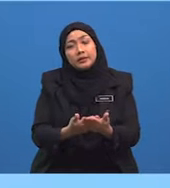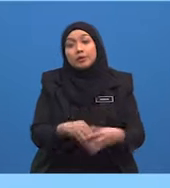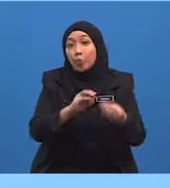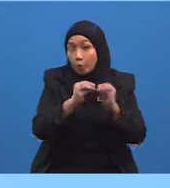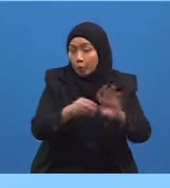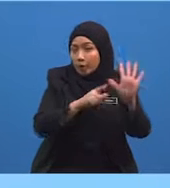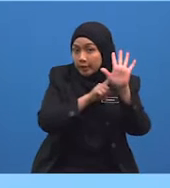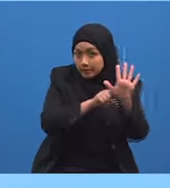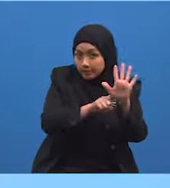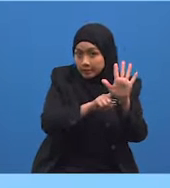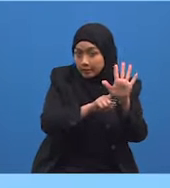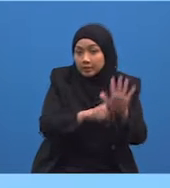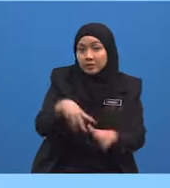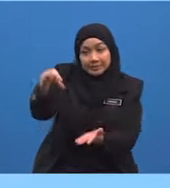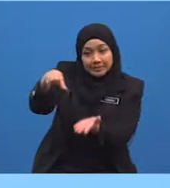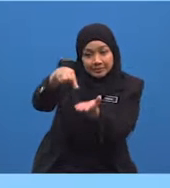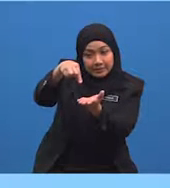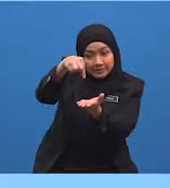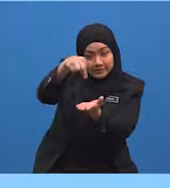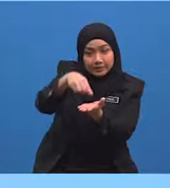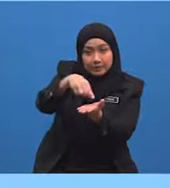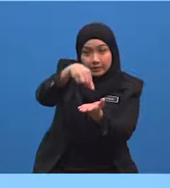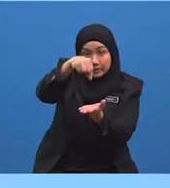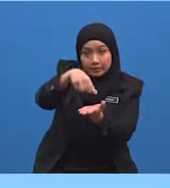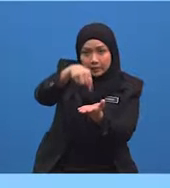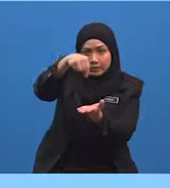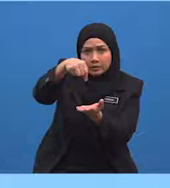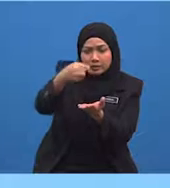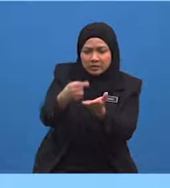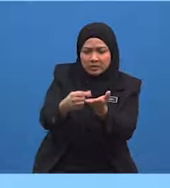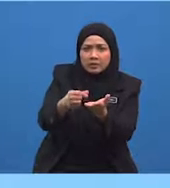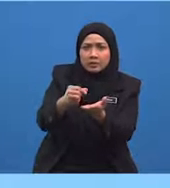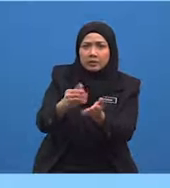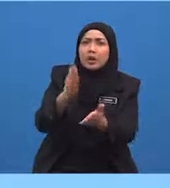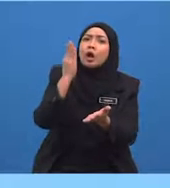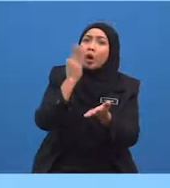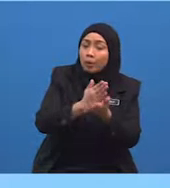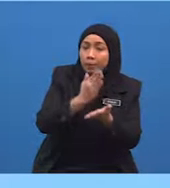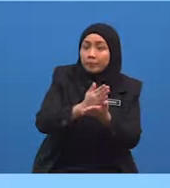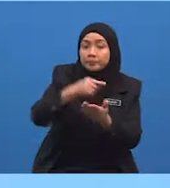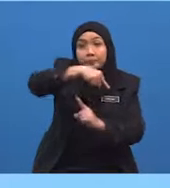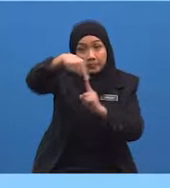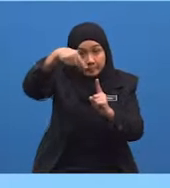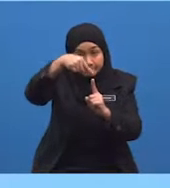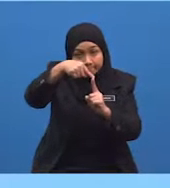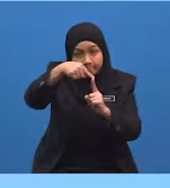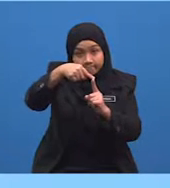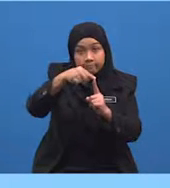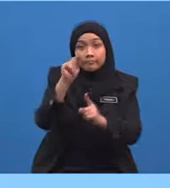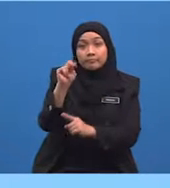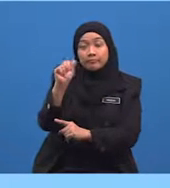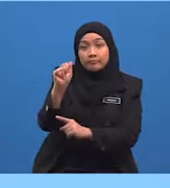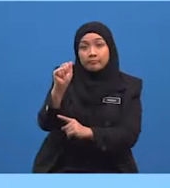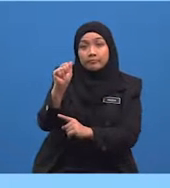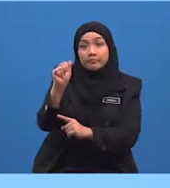Kelima, titisan asid dihentikan apabila larutan natrium hidroksida